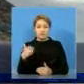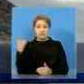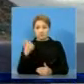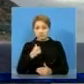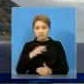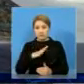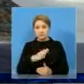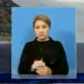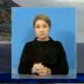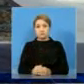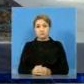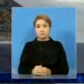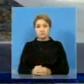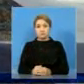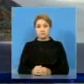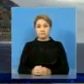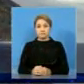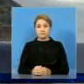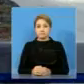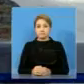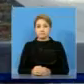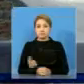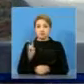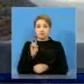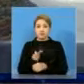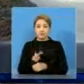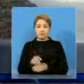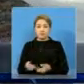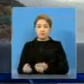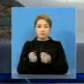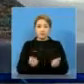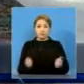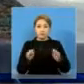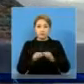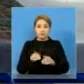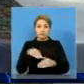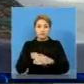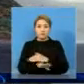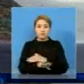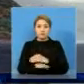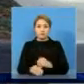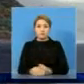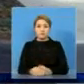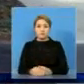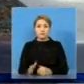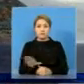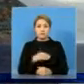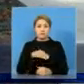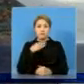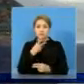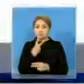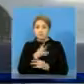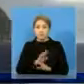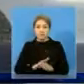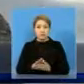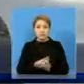идет. Третья неделя. Вот они пришли, посаскивали в кучку и ушли. И все. Больше мы не видим